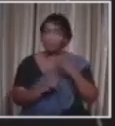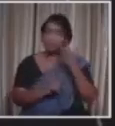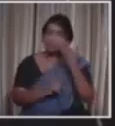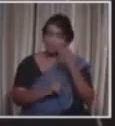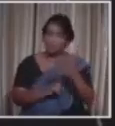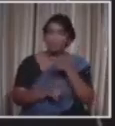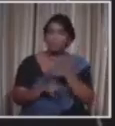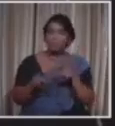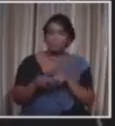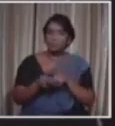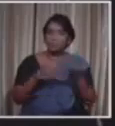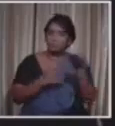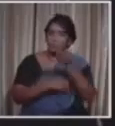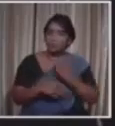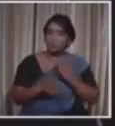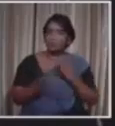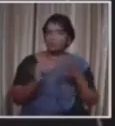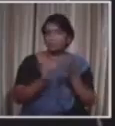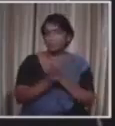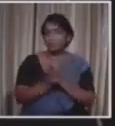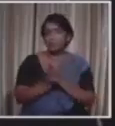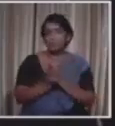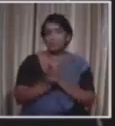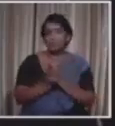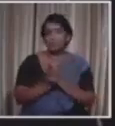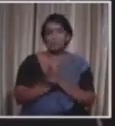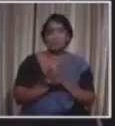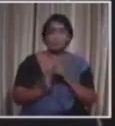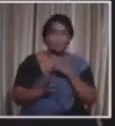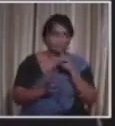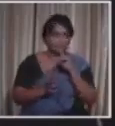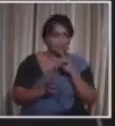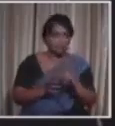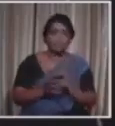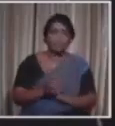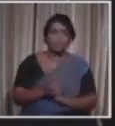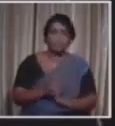मेवेन्वे अभी हमोम हितगण हितगण मत।